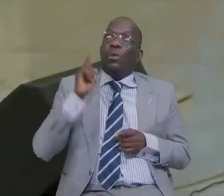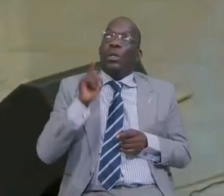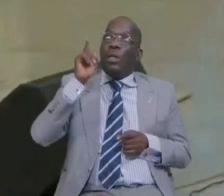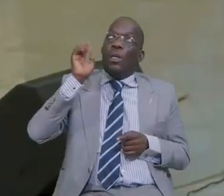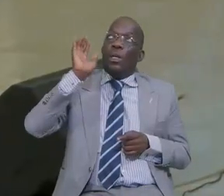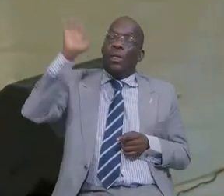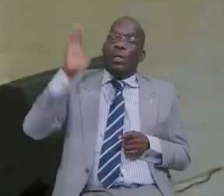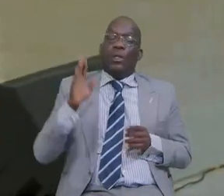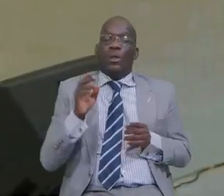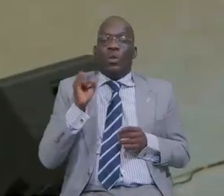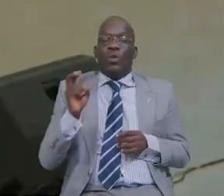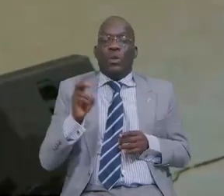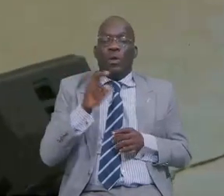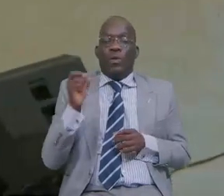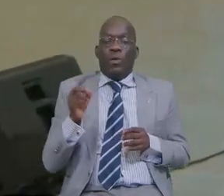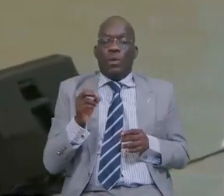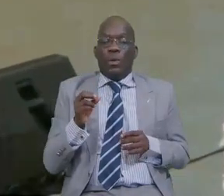disciples,